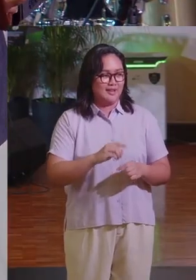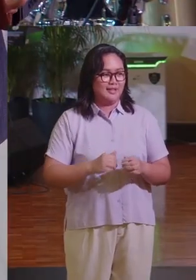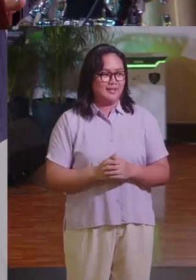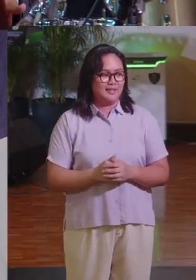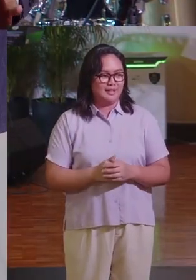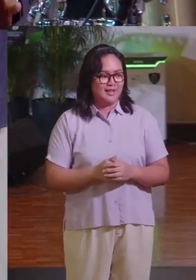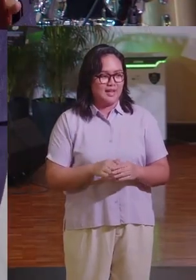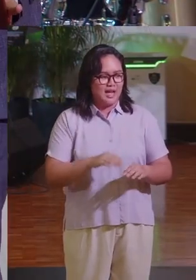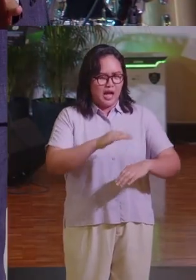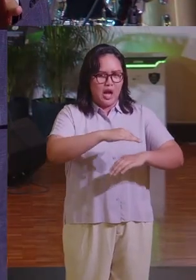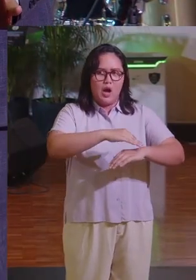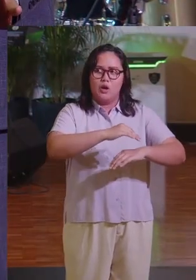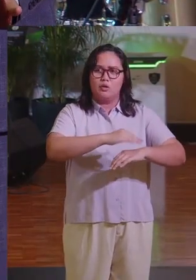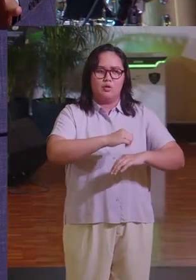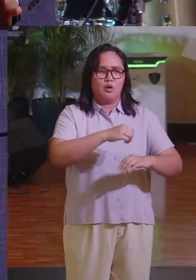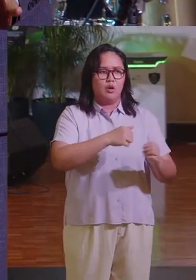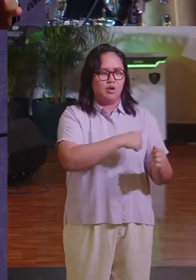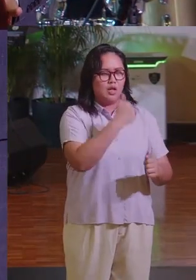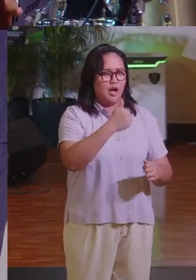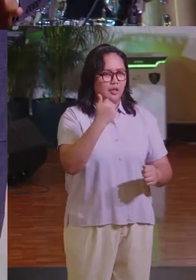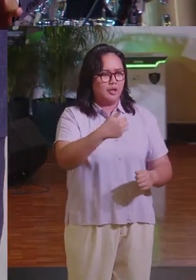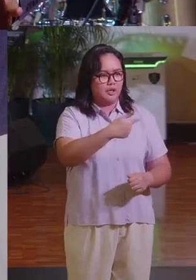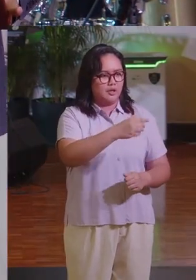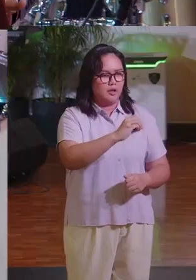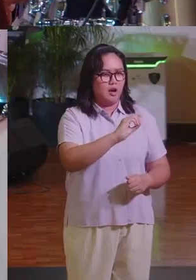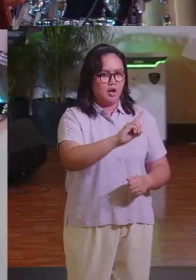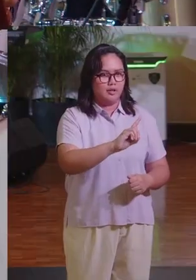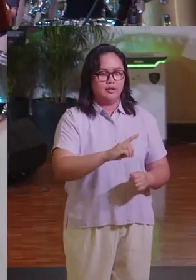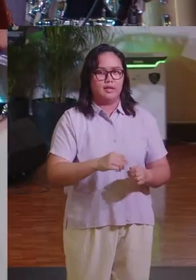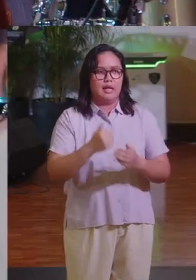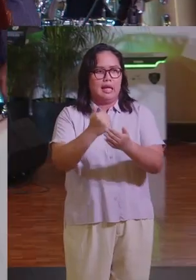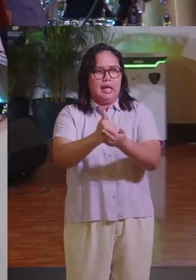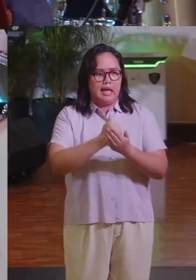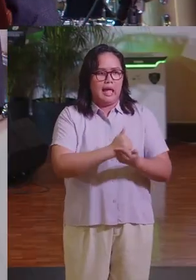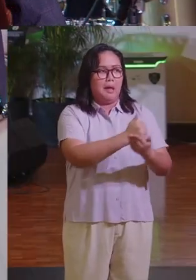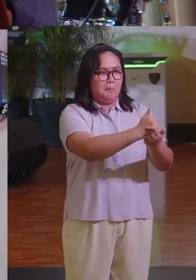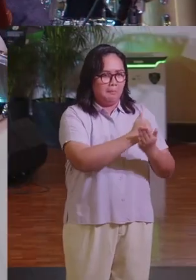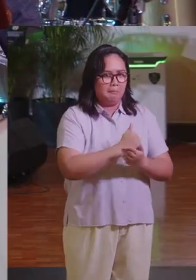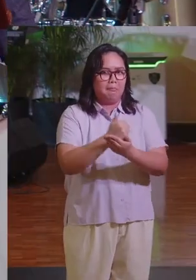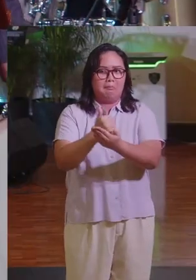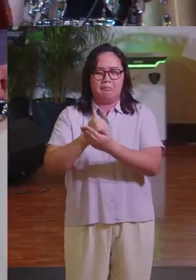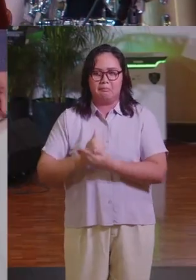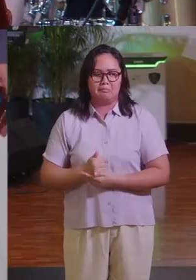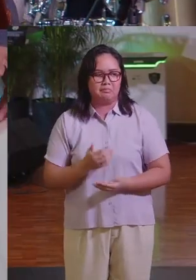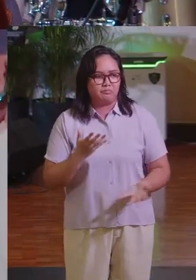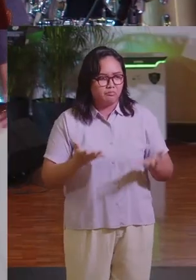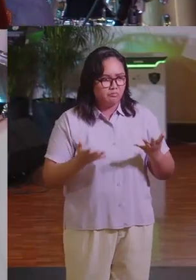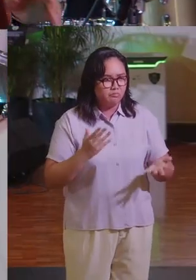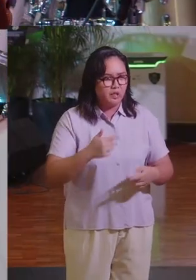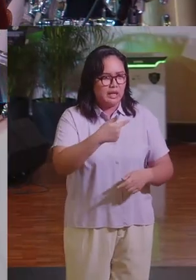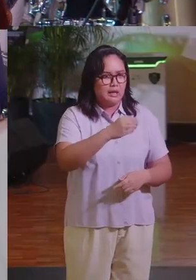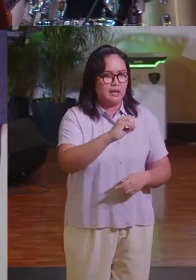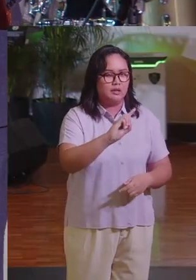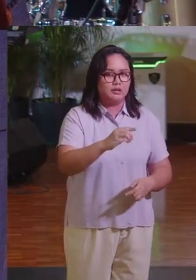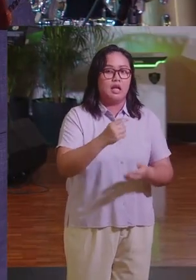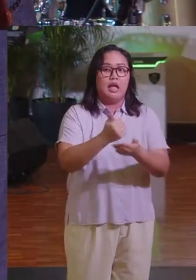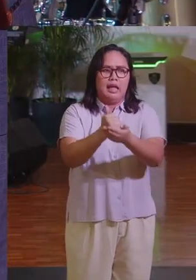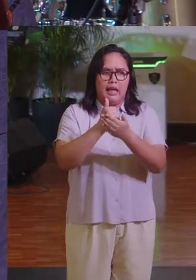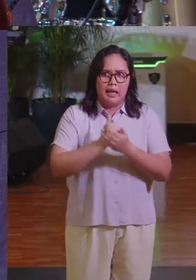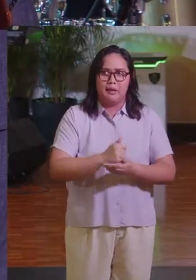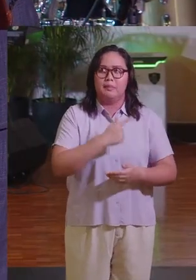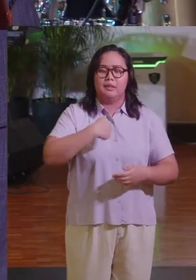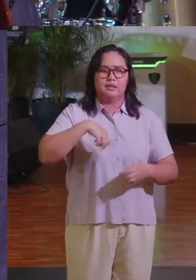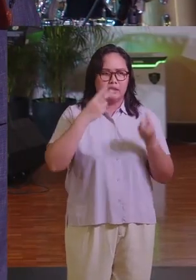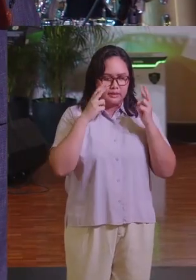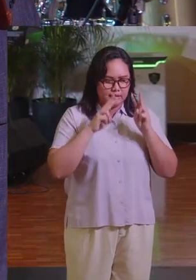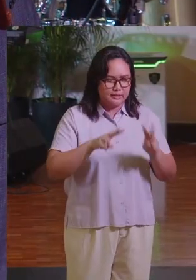Tumawag kayo, iba't iba, mga pagano po ito. Baka sakaling yung Diyos na inyong tatawagan, makita ang inyong ating sitwasyon at tayo